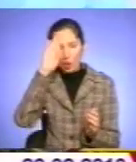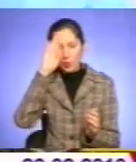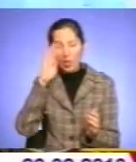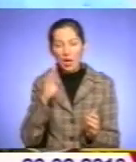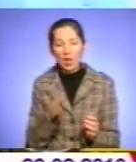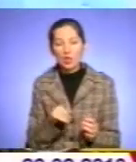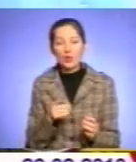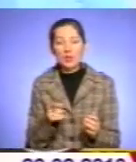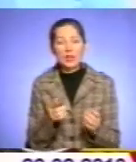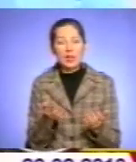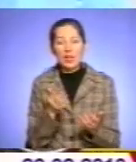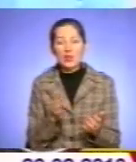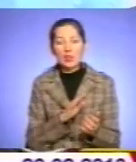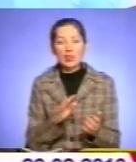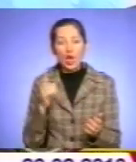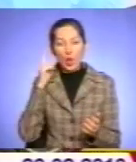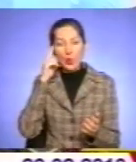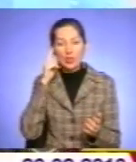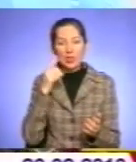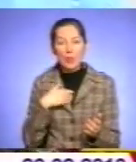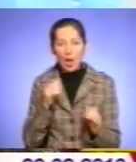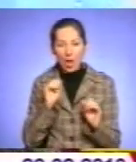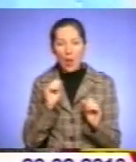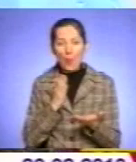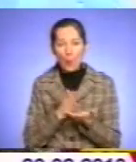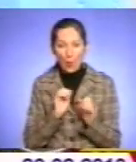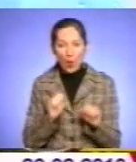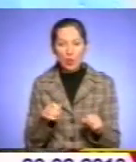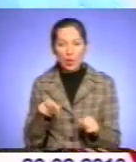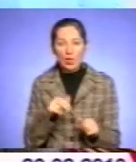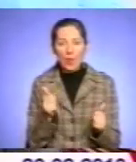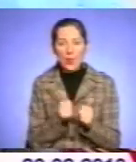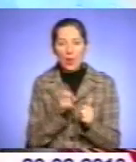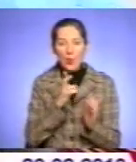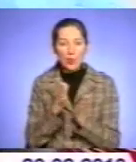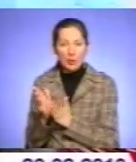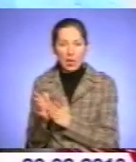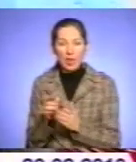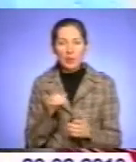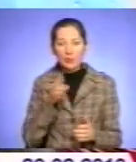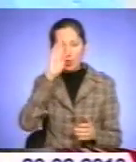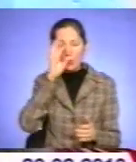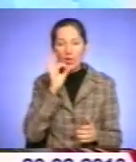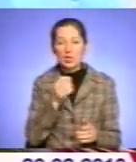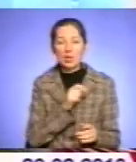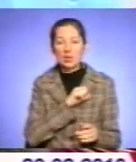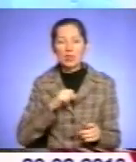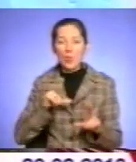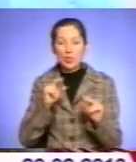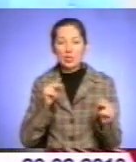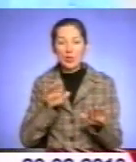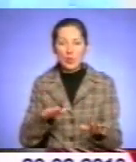він навіть не мислить. От ми можемо йти поруч бібліотеки, він каже, саме щасливе місце – це для